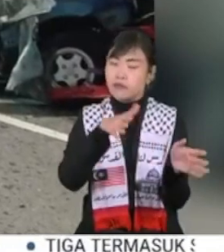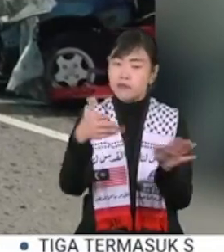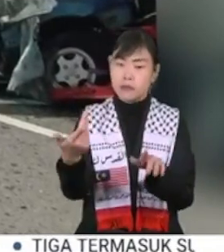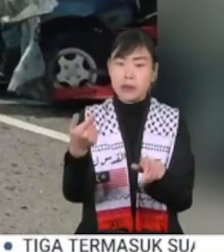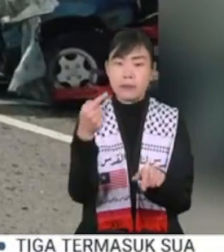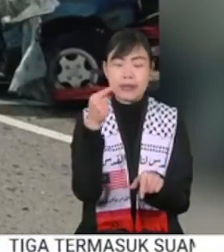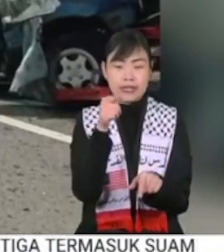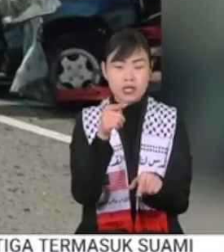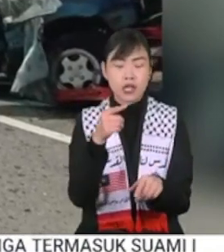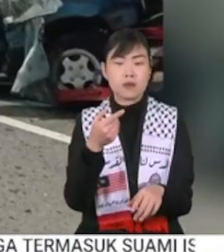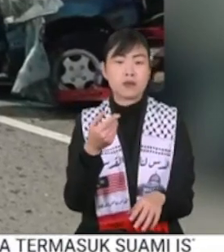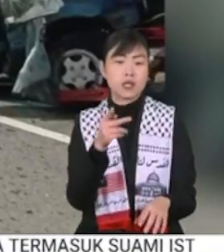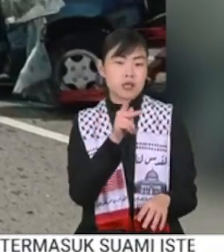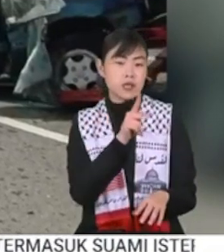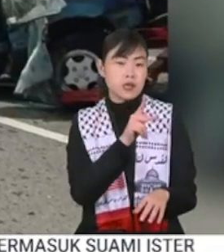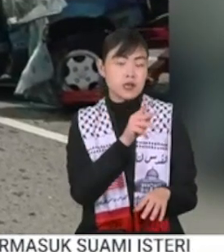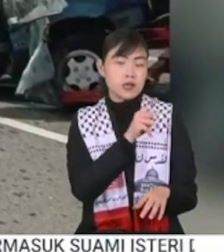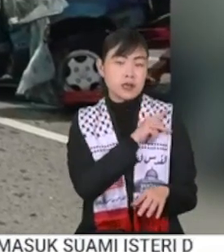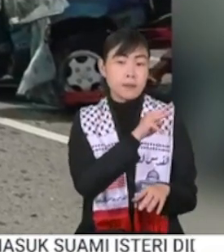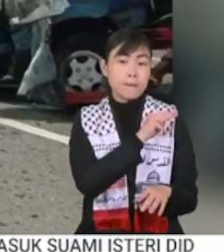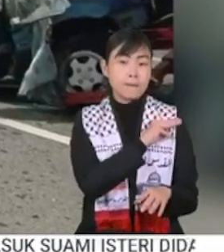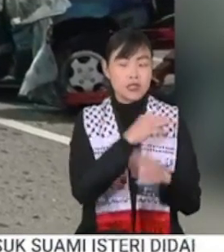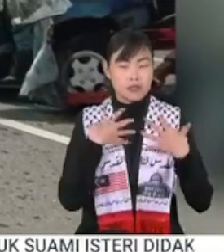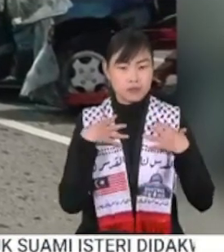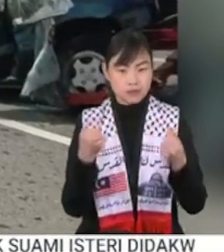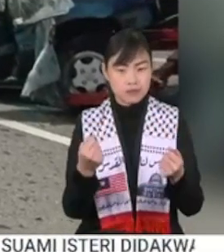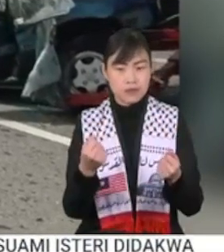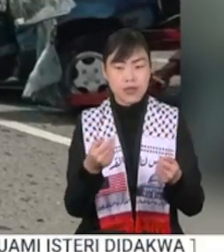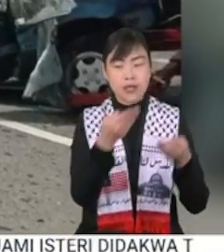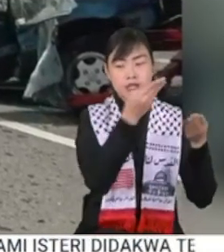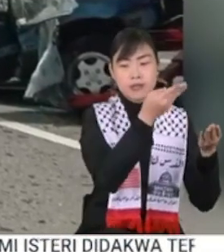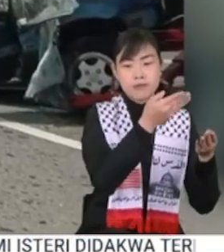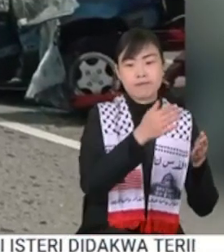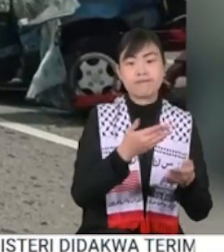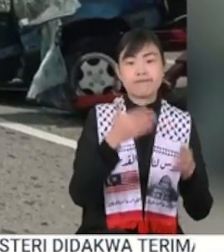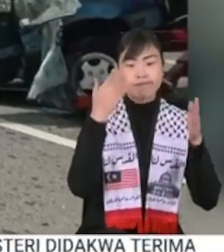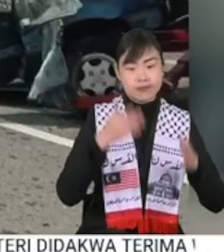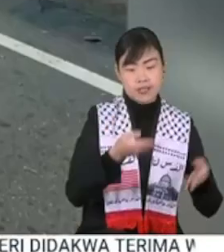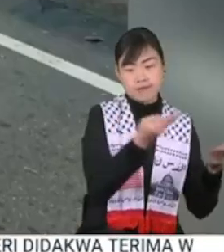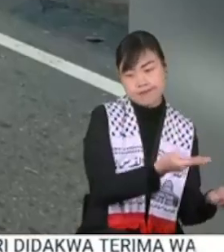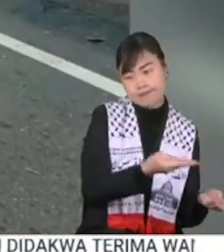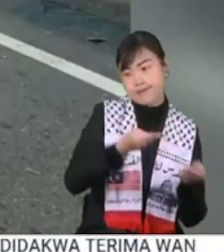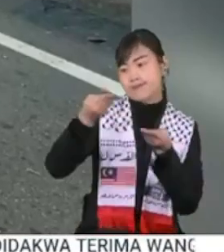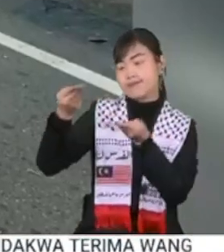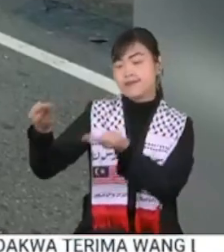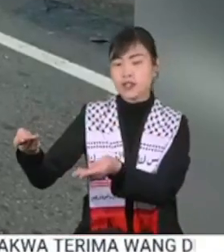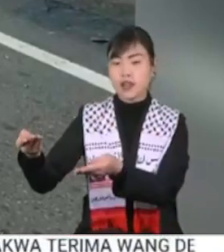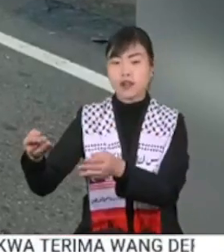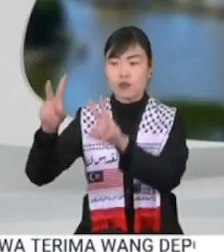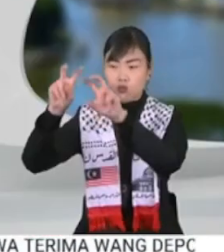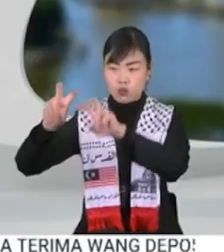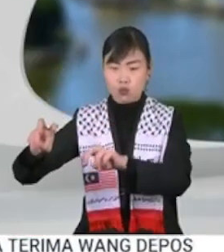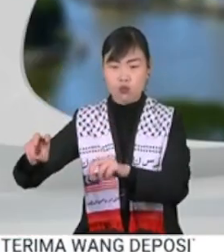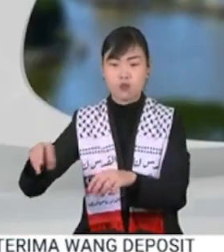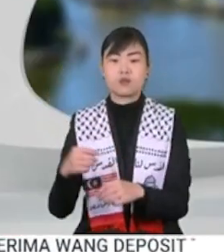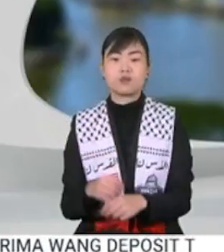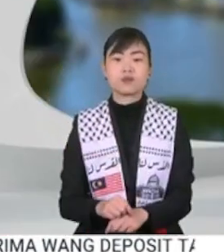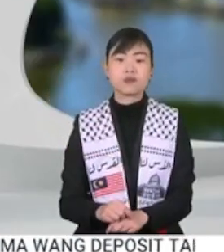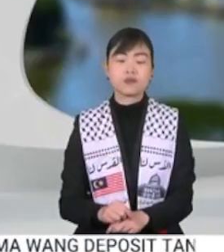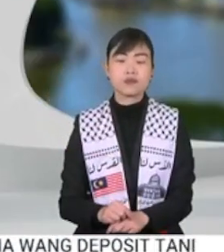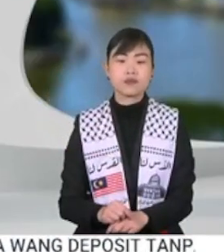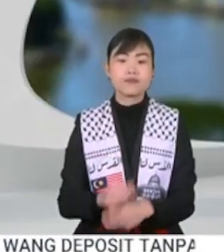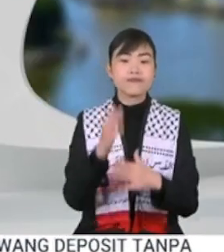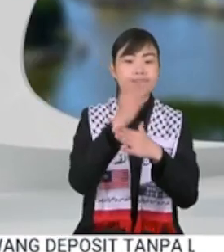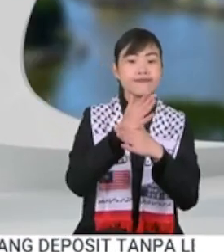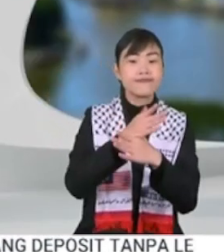kejadian oleh pihak Kementerian kesihatan mayat diserahkan kepada pihak polis untuk tindakan selanjutnya